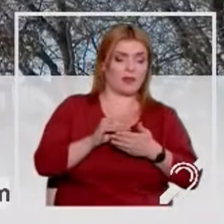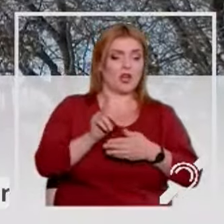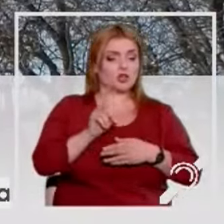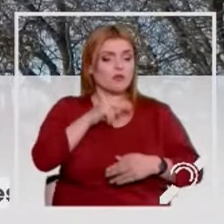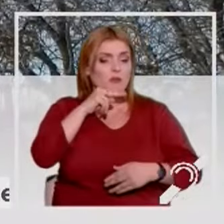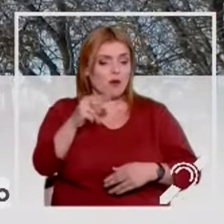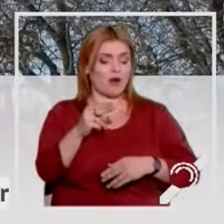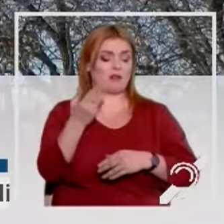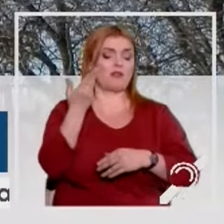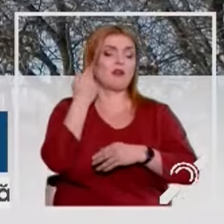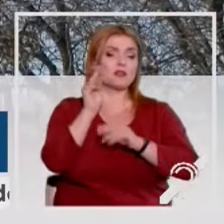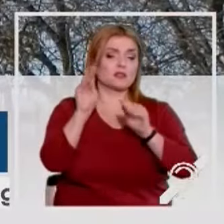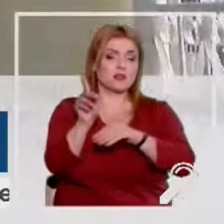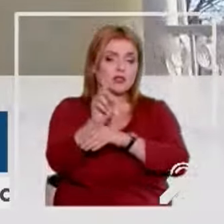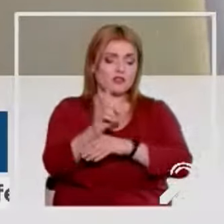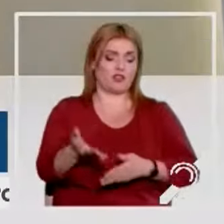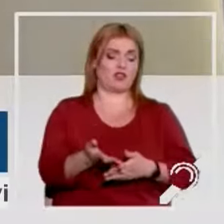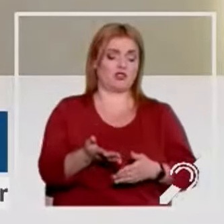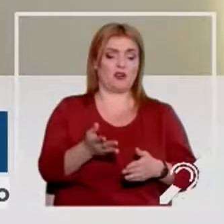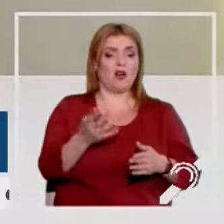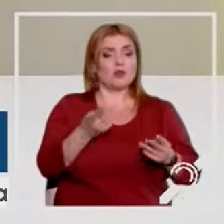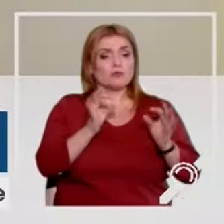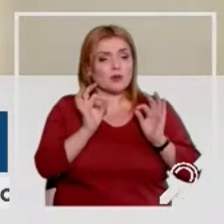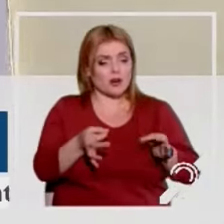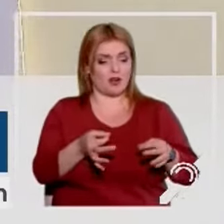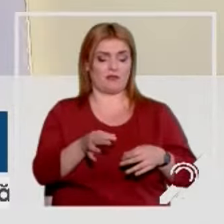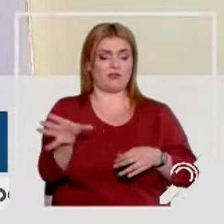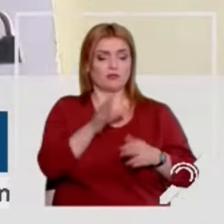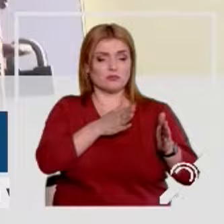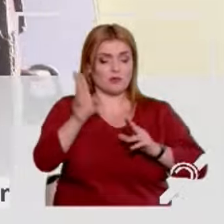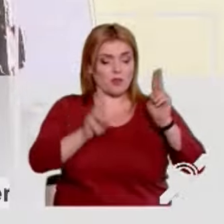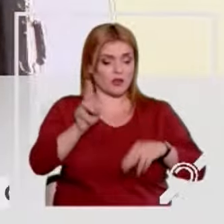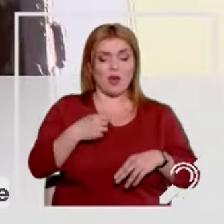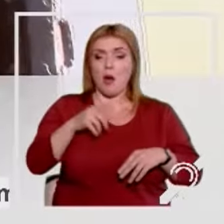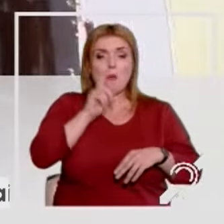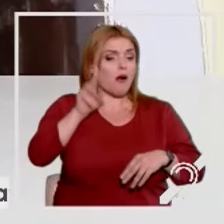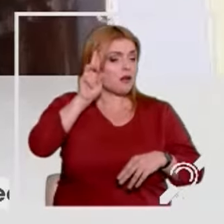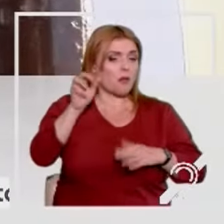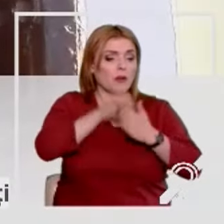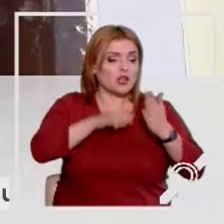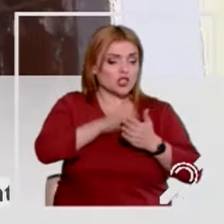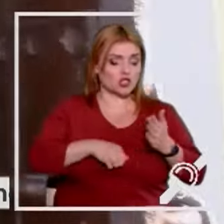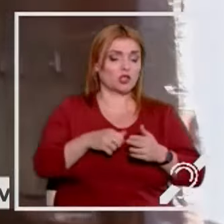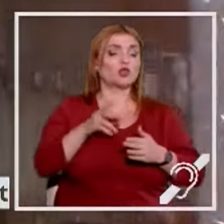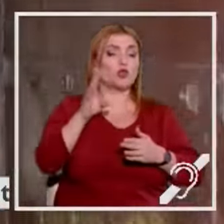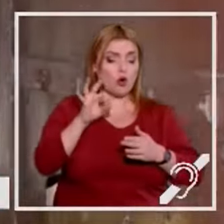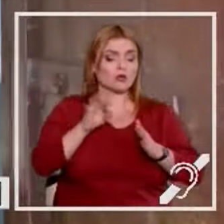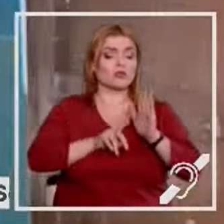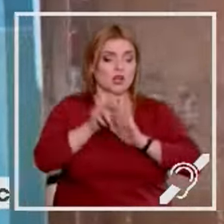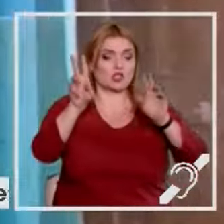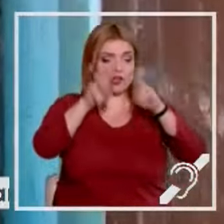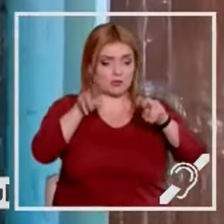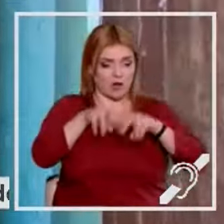surse periculoase de foc. La Parcani nu se știe deocamdată de la ce a pornit incendiu, dar autoritățile au început o anchetă.